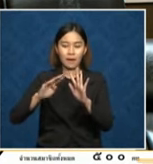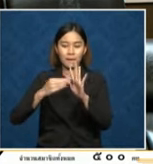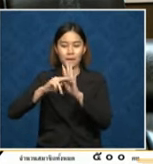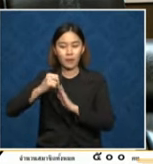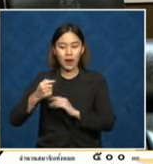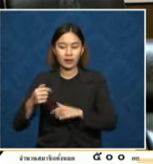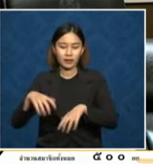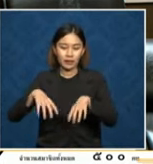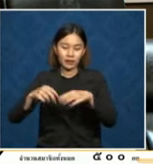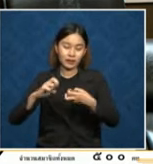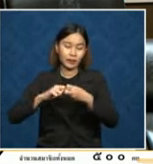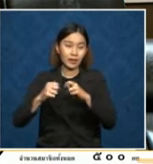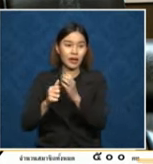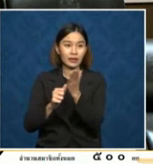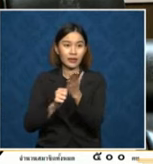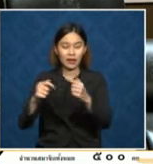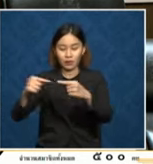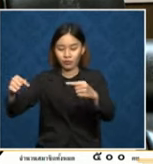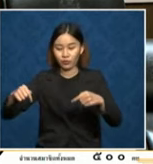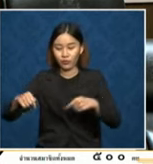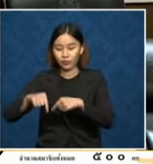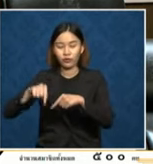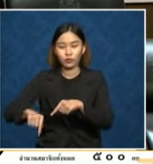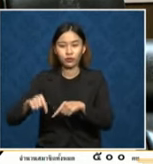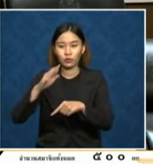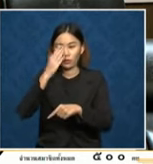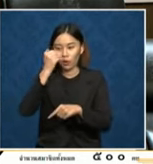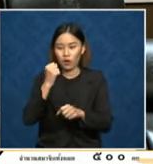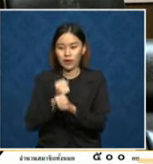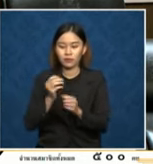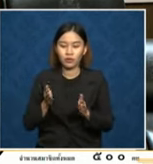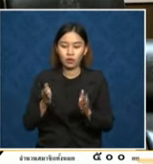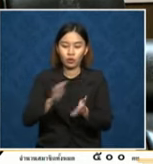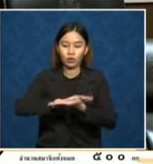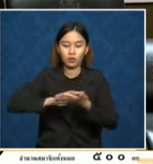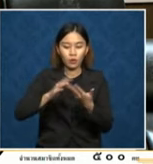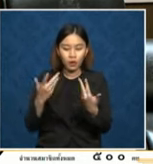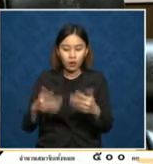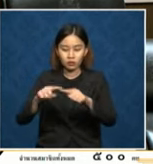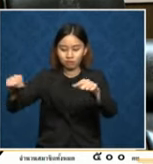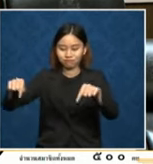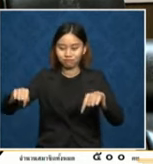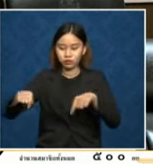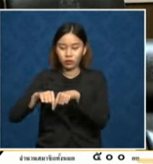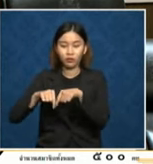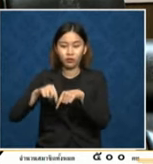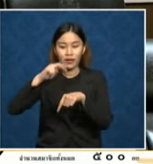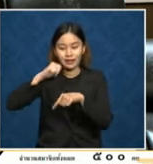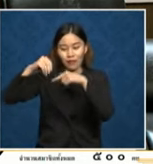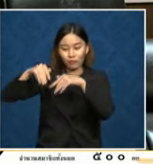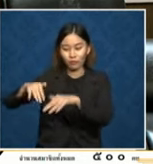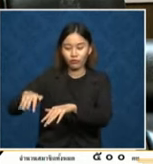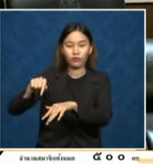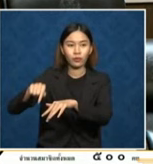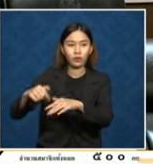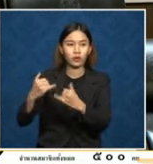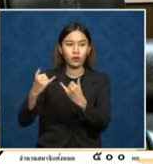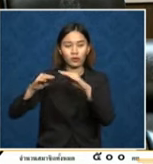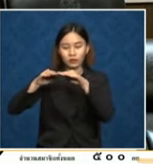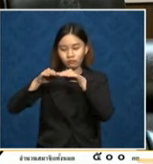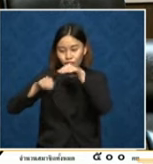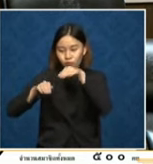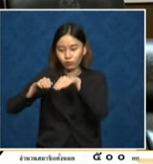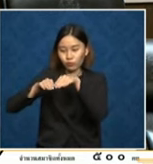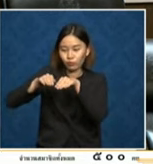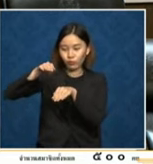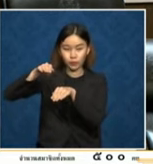ขฝาท่อนะคะที่เป็นผลพวงมาจากการทำถนนเสร็จแล้วแต่ลักษณะฝาท่อหรือท่อระบายน้ำเนี่ยค่ะอยู่สูงกว่า